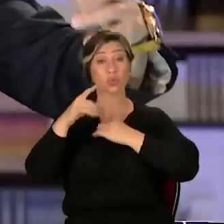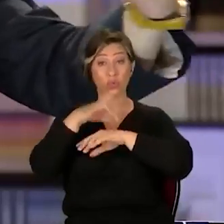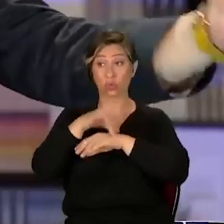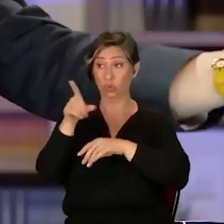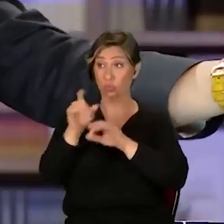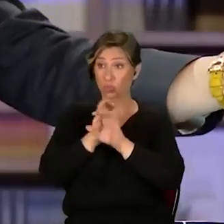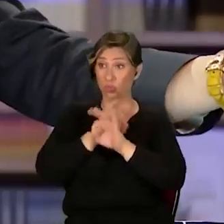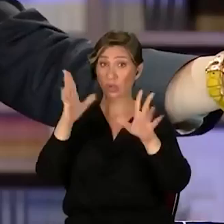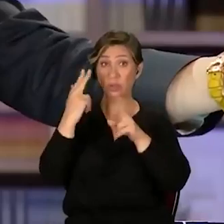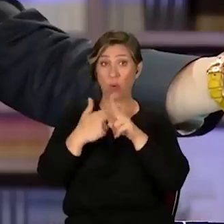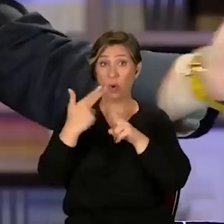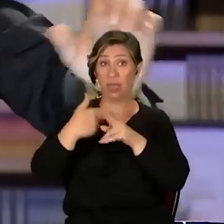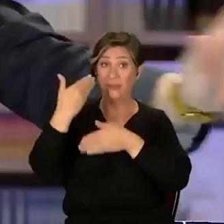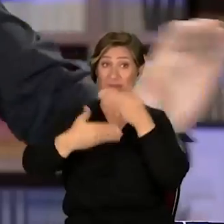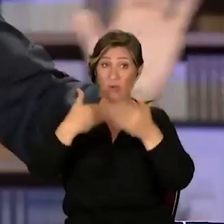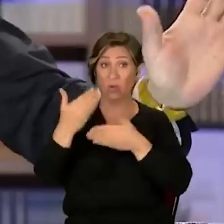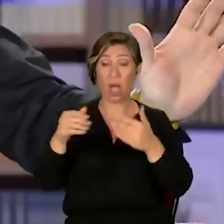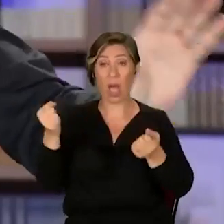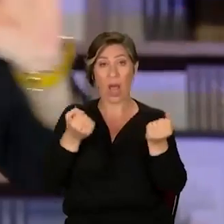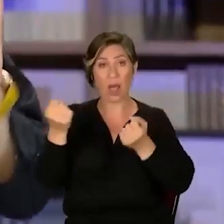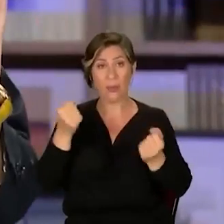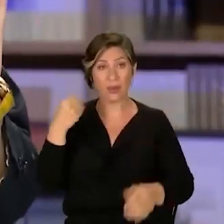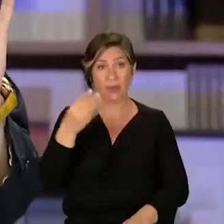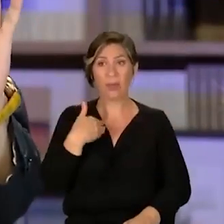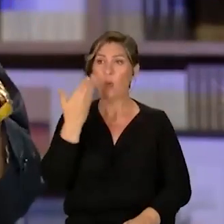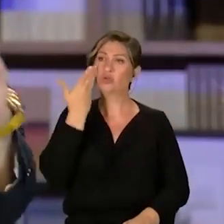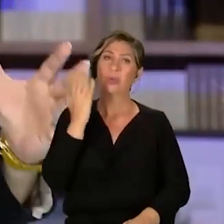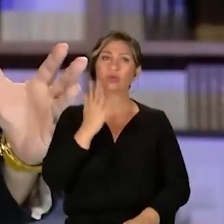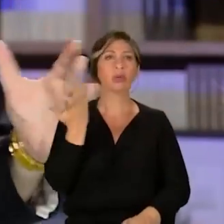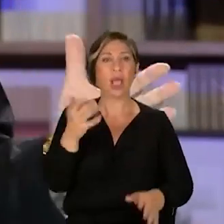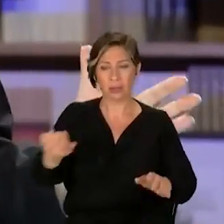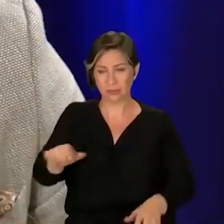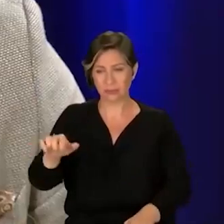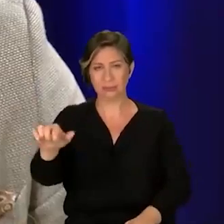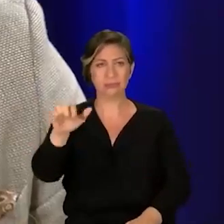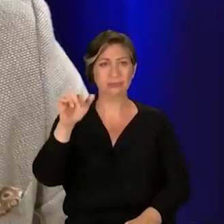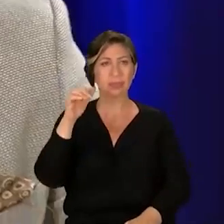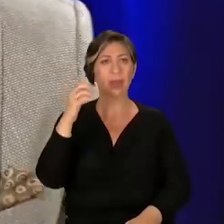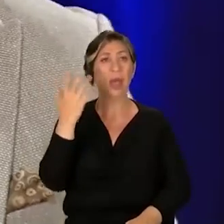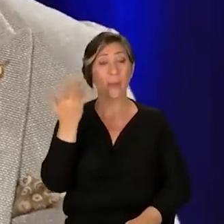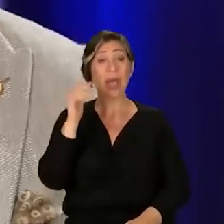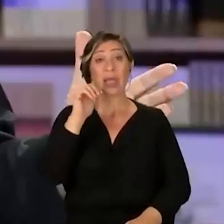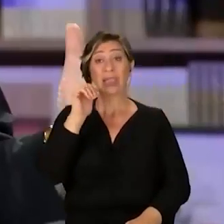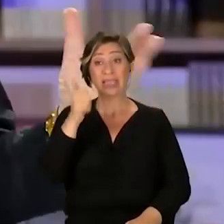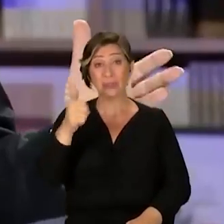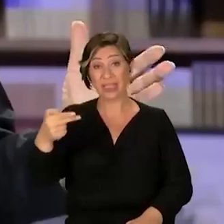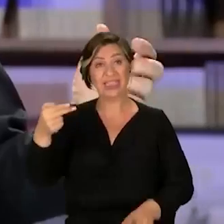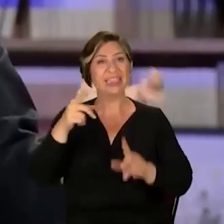doktorumuz muhteşem örneklerle anlatıyor. Araba örneği verdiği zaman benim çok hoşuma gidiyor. Çünkü analog bir vites örneği veriyor. Ama ne zaman ki